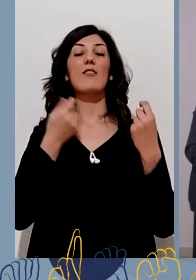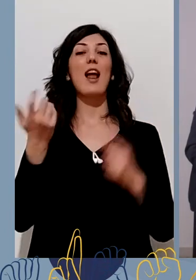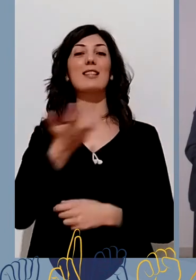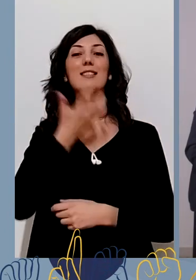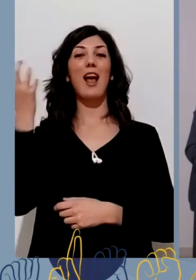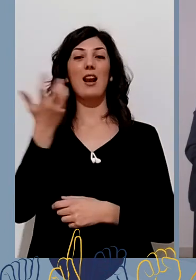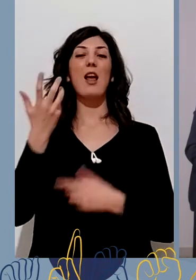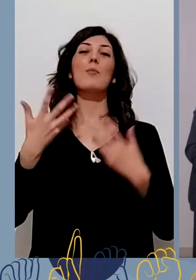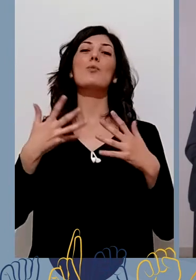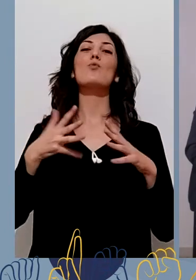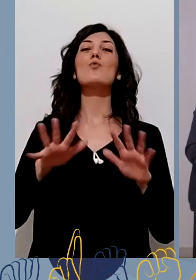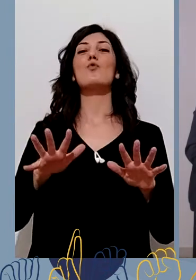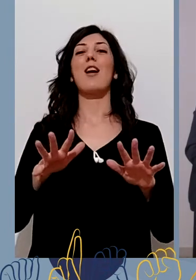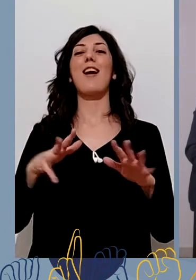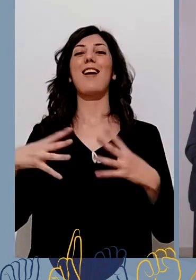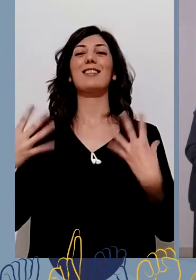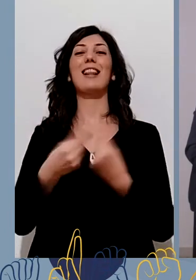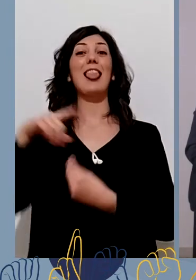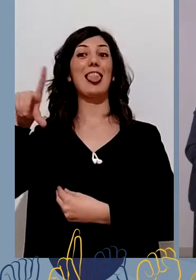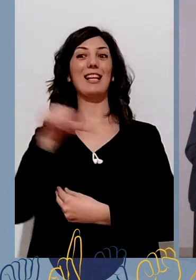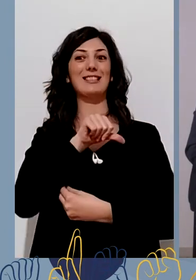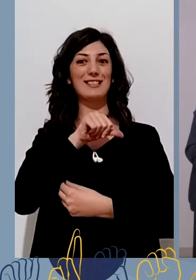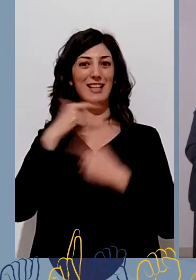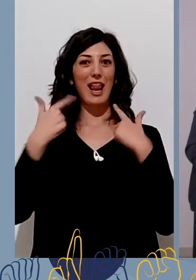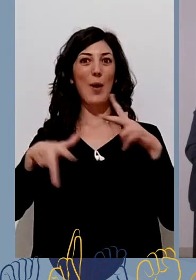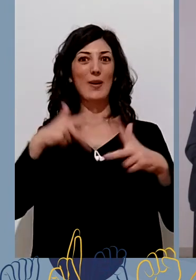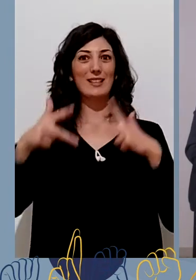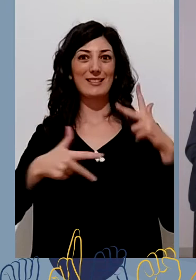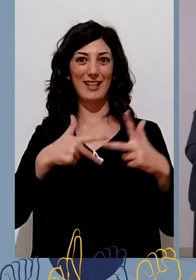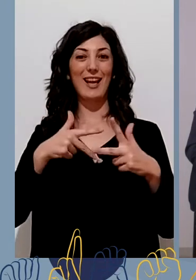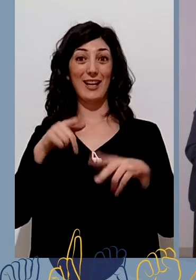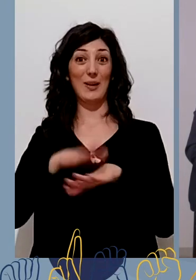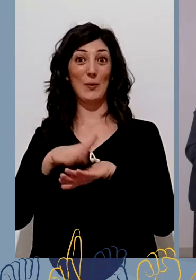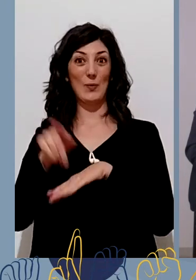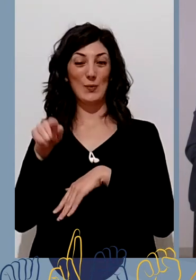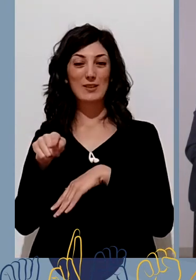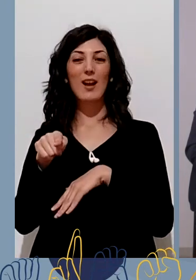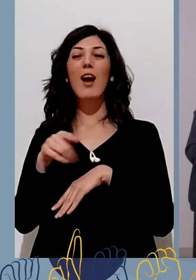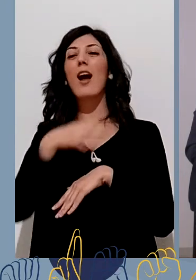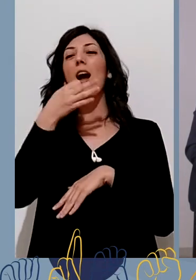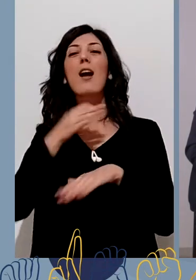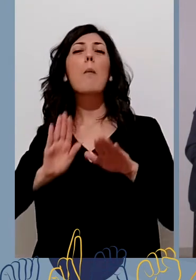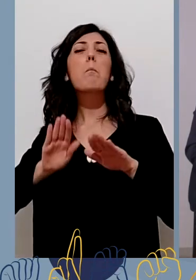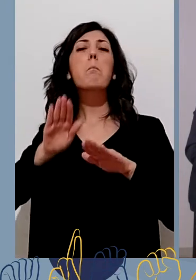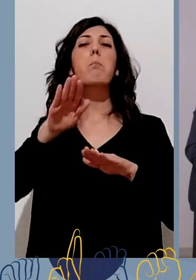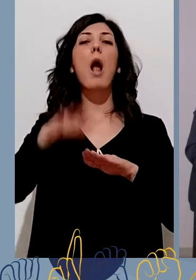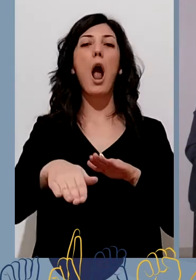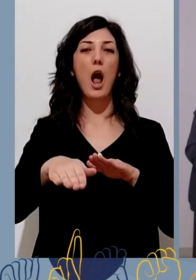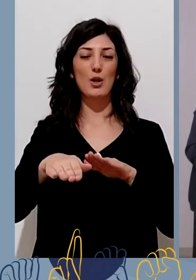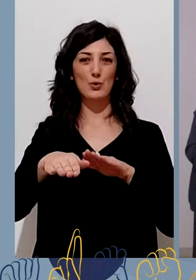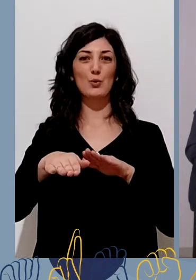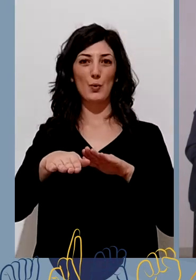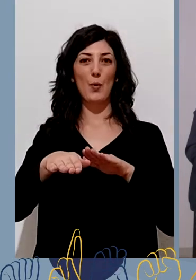l'ausilio della lingua dei segni. Quindi questo è importante per far capire anche i passi avanti che si sta facendo, ovviamente per